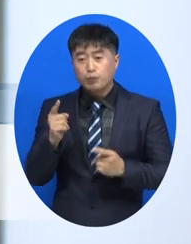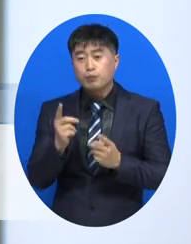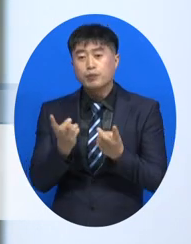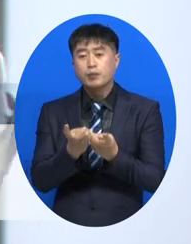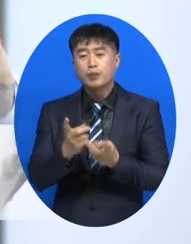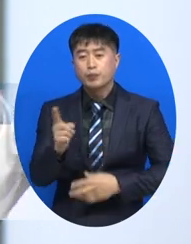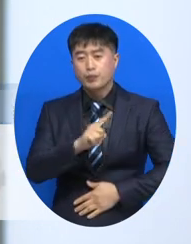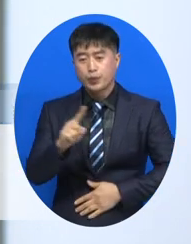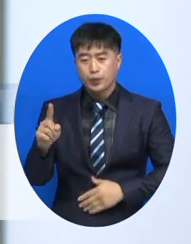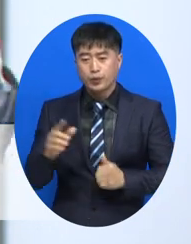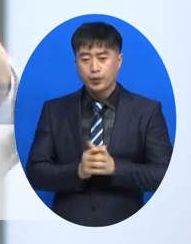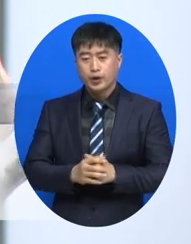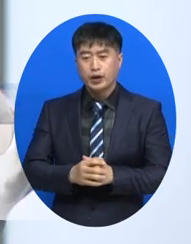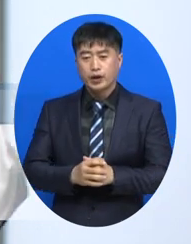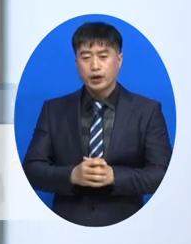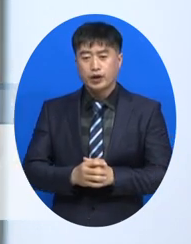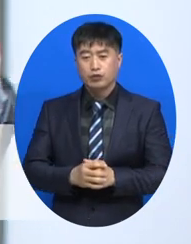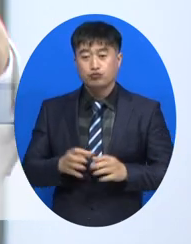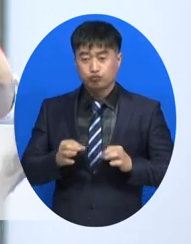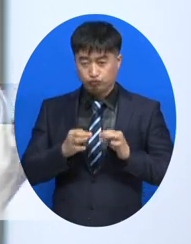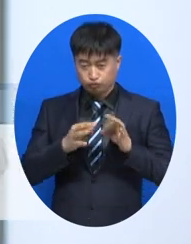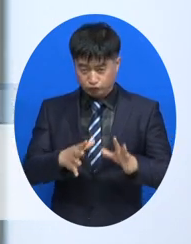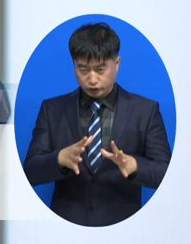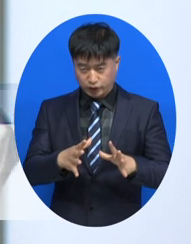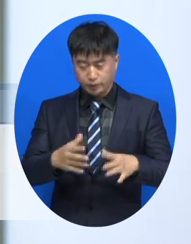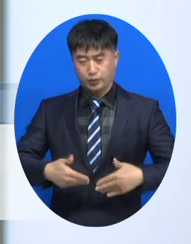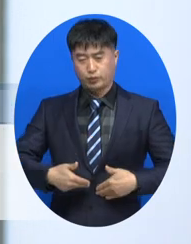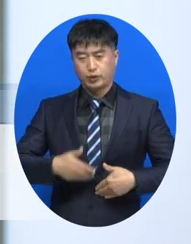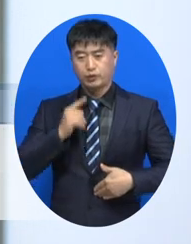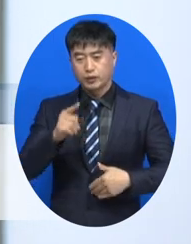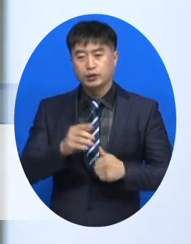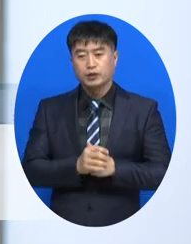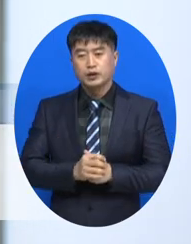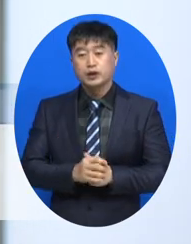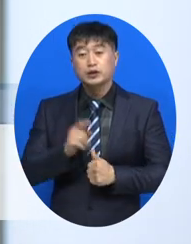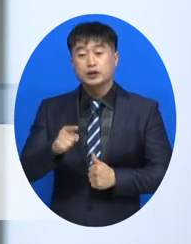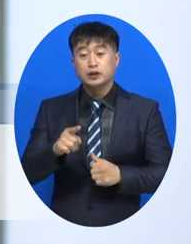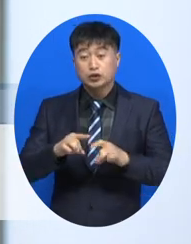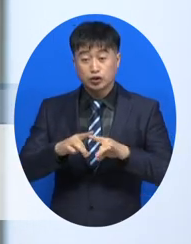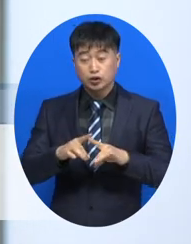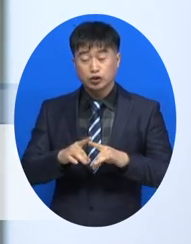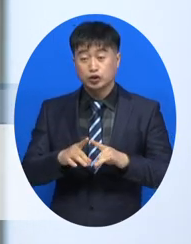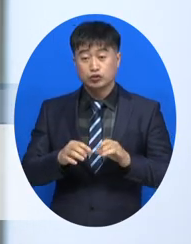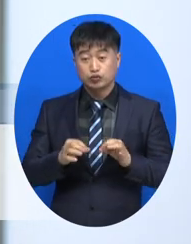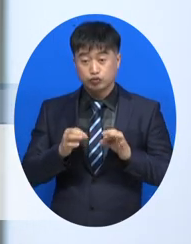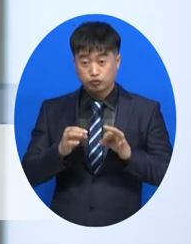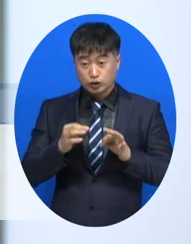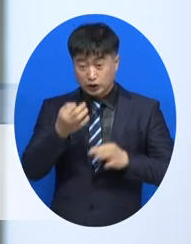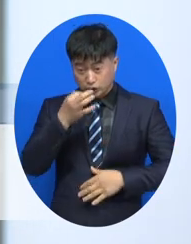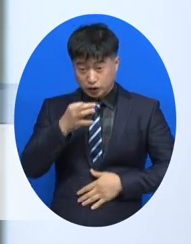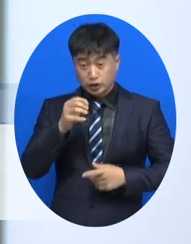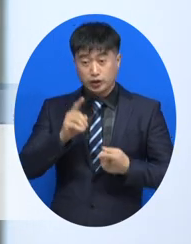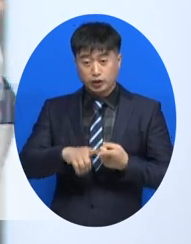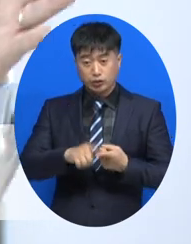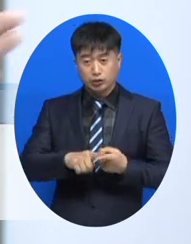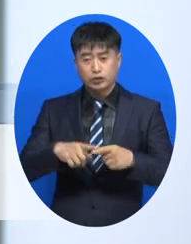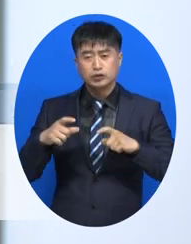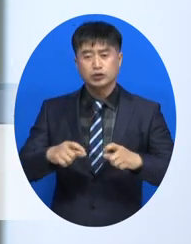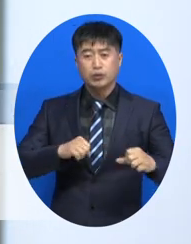하거든요 에너지 효율화 하는데 투자를 하셔야만 합니다이 에너지 효율을 하는 과정에서